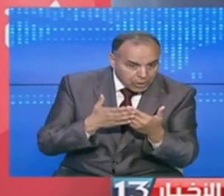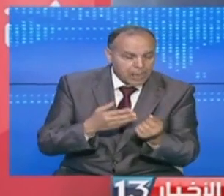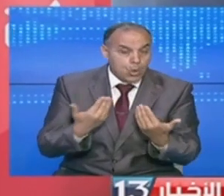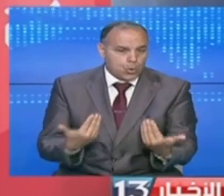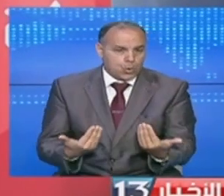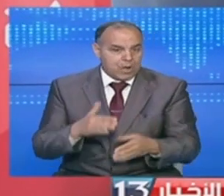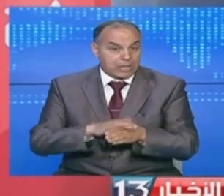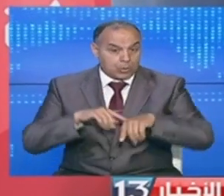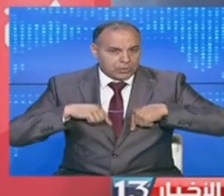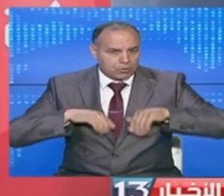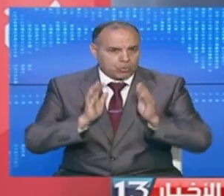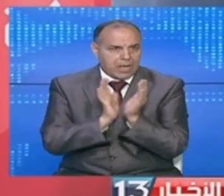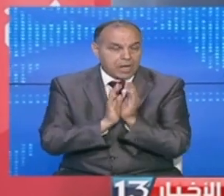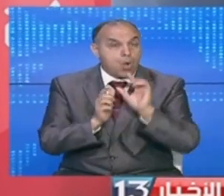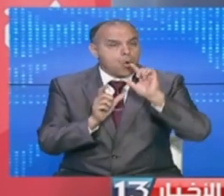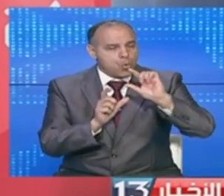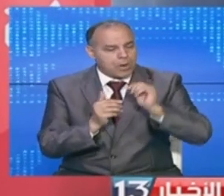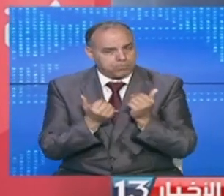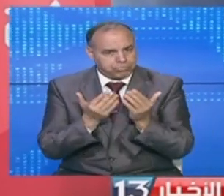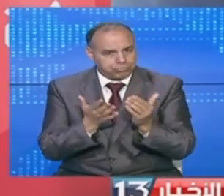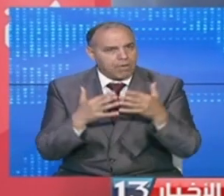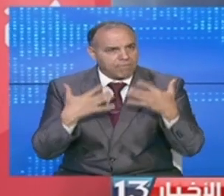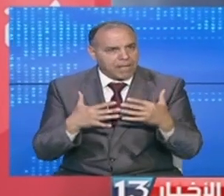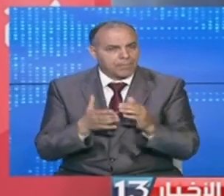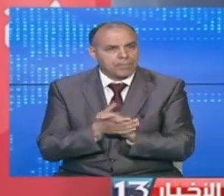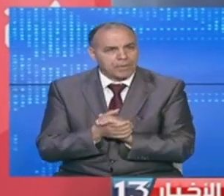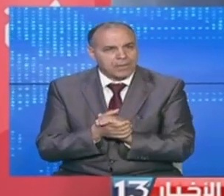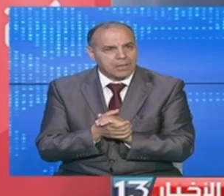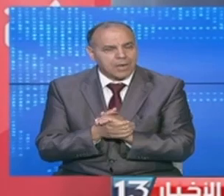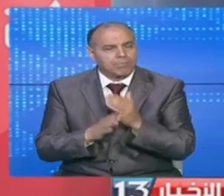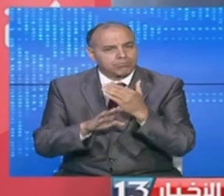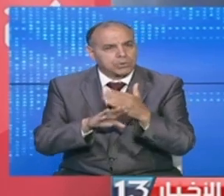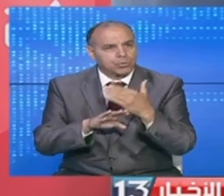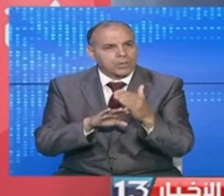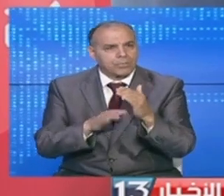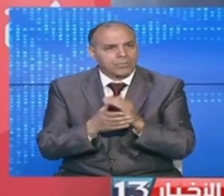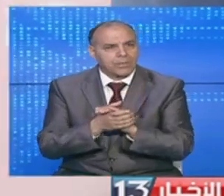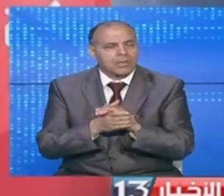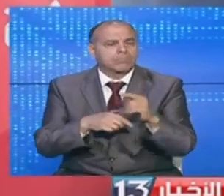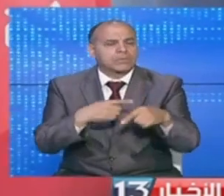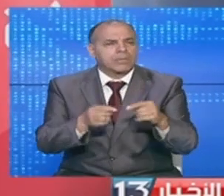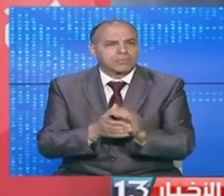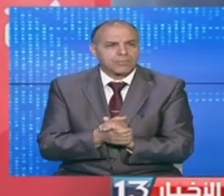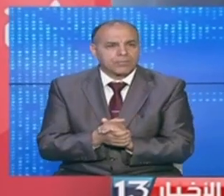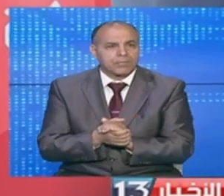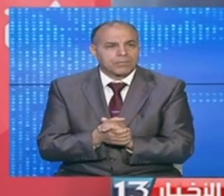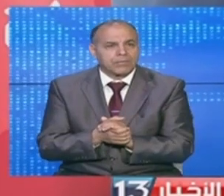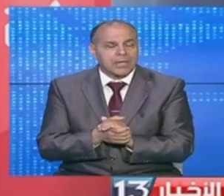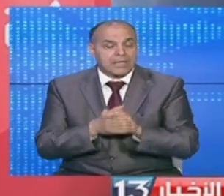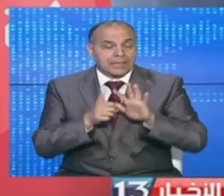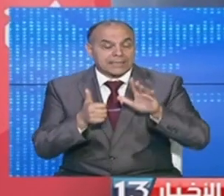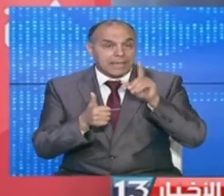انطلقت الوزارة في دفعة أولى، لأن العملية هذه مش تكون على دفعات وعلى دفعات متتالية. بداية من 6